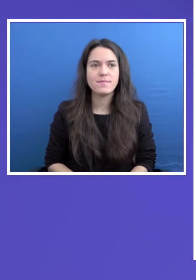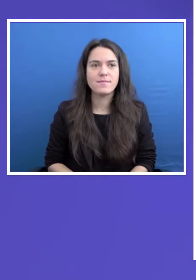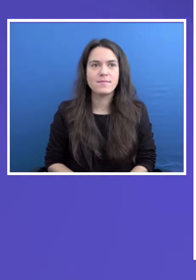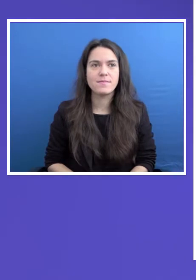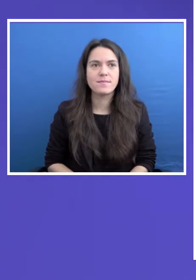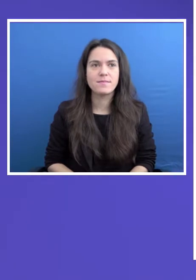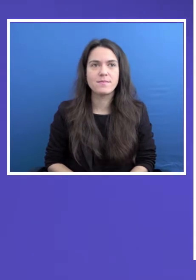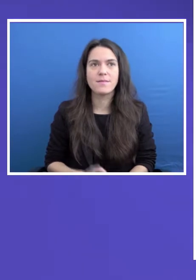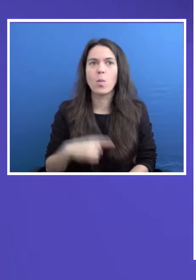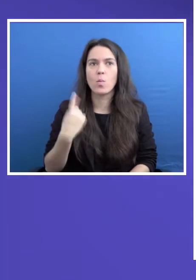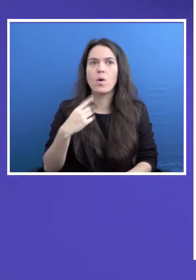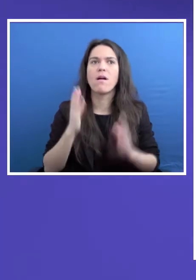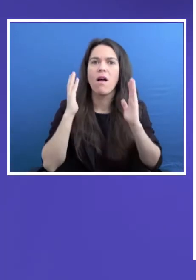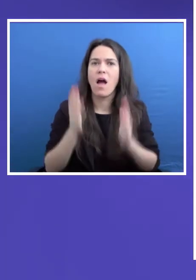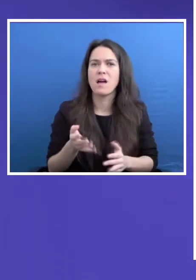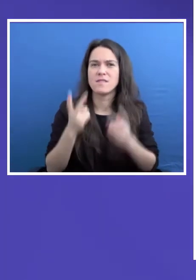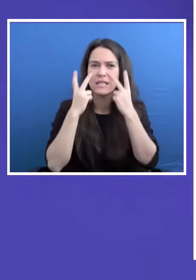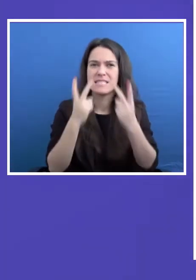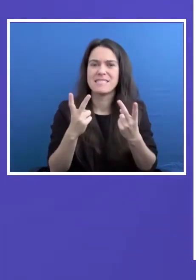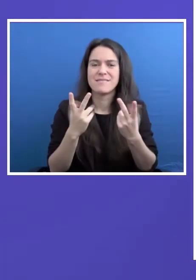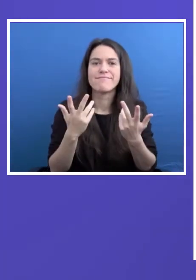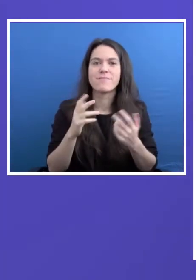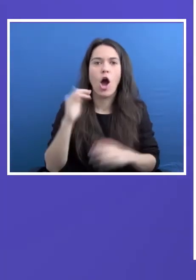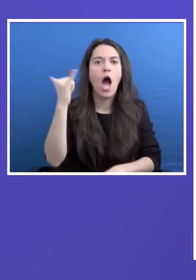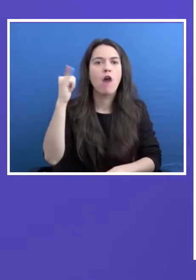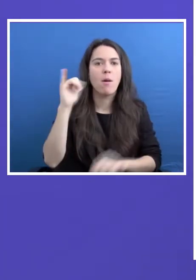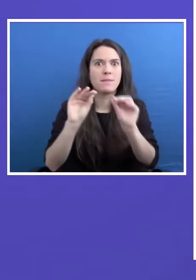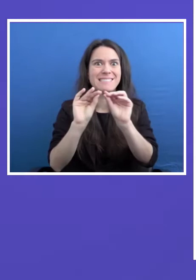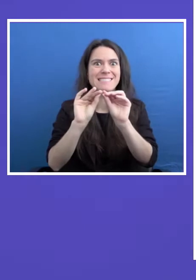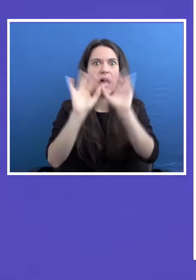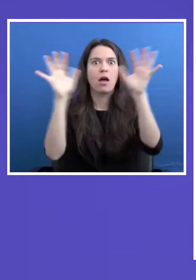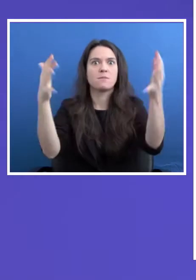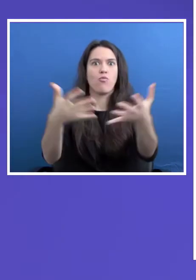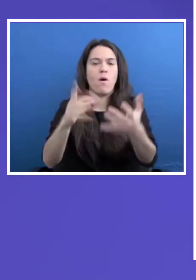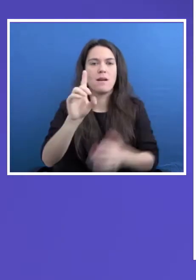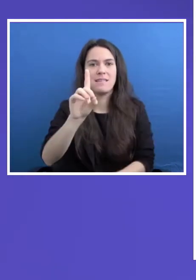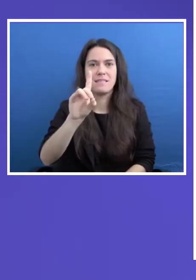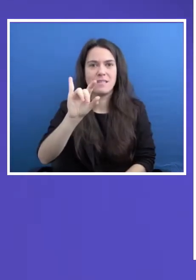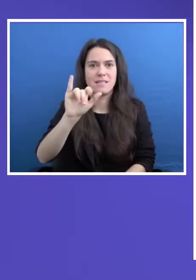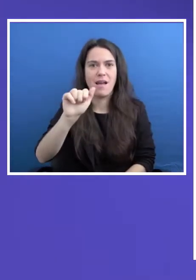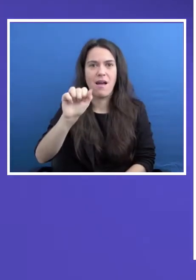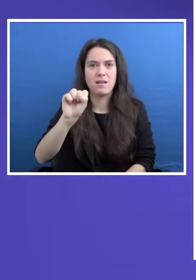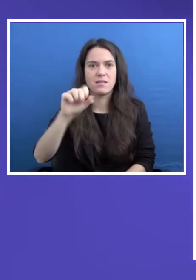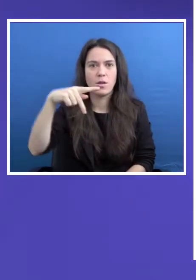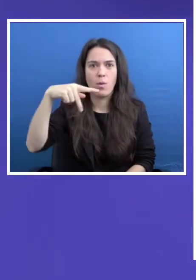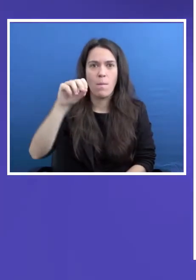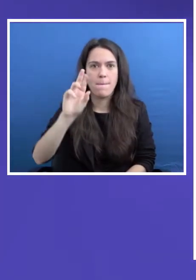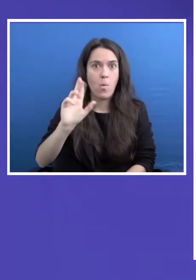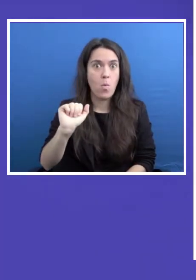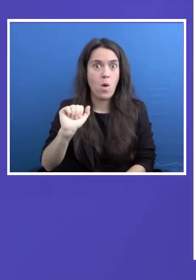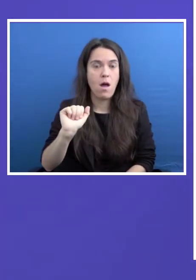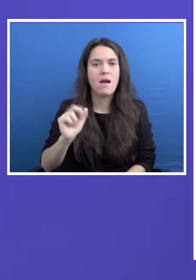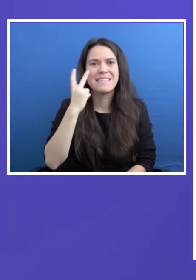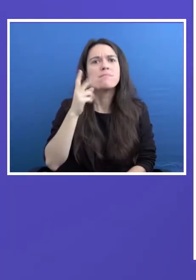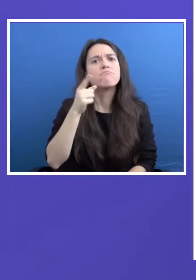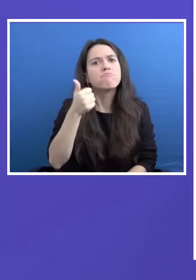دور سفرائنا في الخارج. فلازم برضو يبقى في تغيير للصوره اللي مأخوذه عن المراه، تبدا بقى تتعامل بعد كده عدد